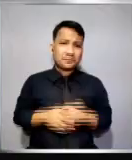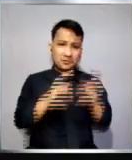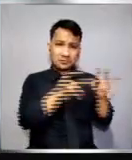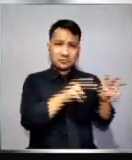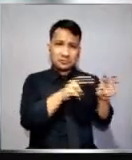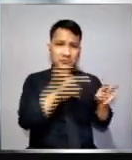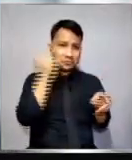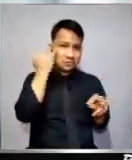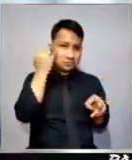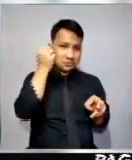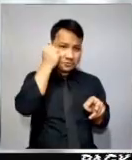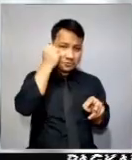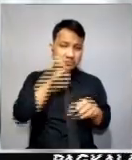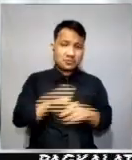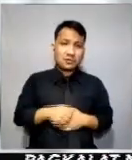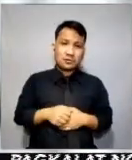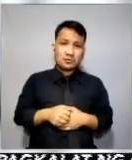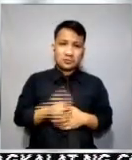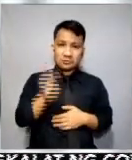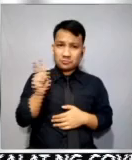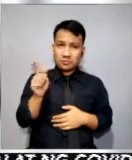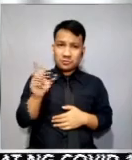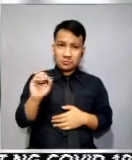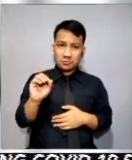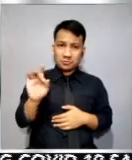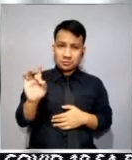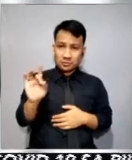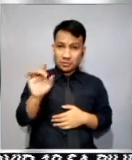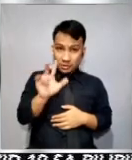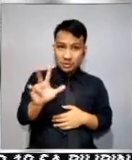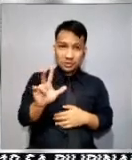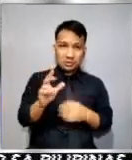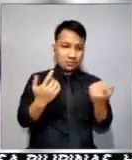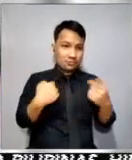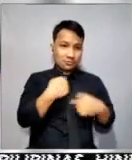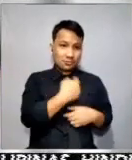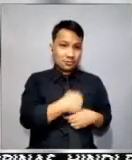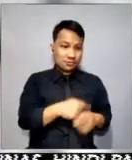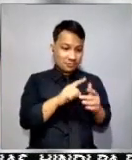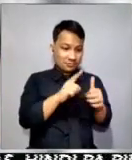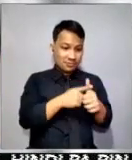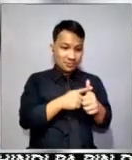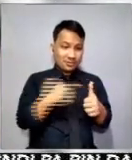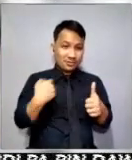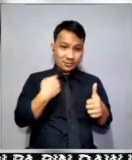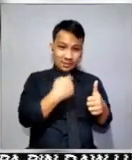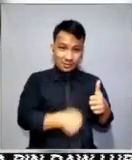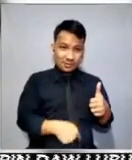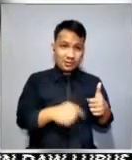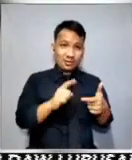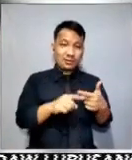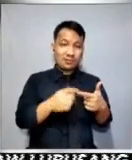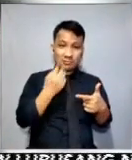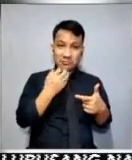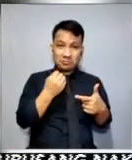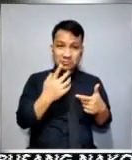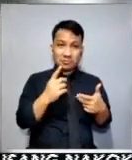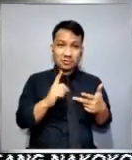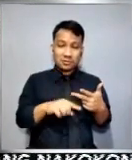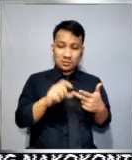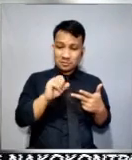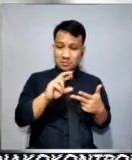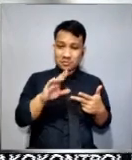2003, nang tumama sa China, Hong Kong at iba't ibang panig ng mundo ang SARS o Severe Acute Respiratory Syndrome na ikinamatay ng